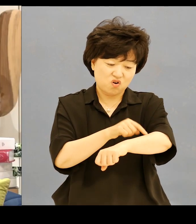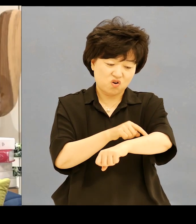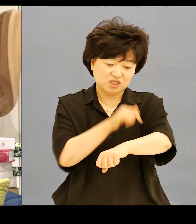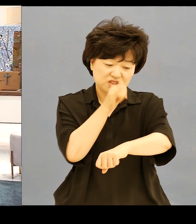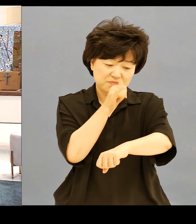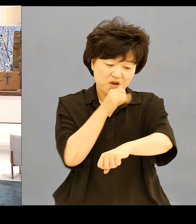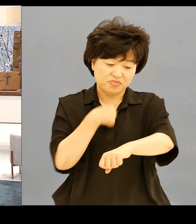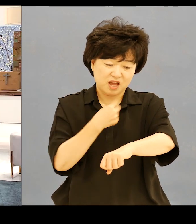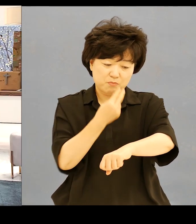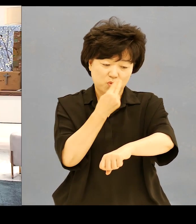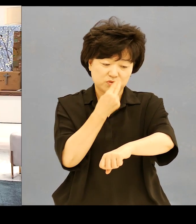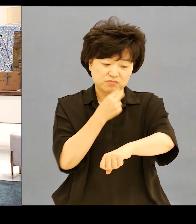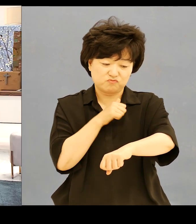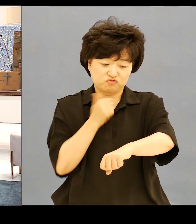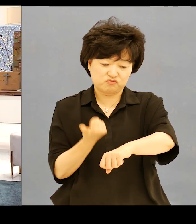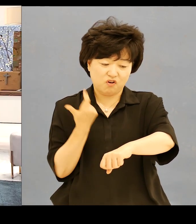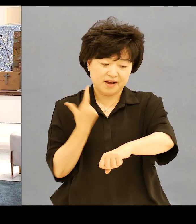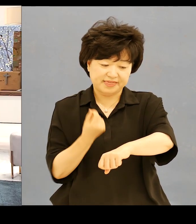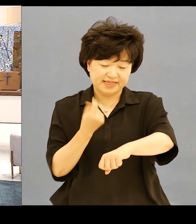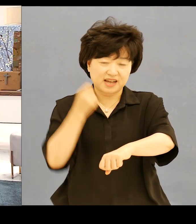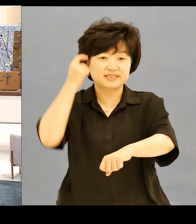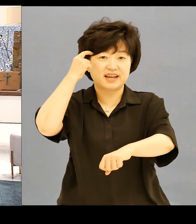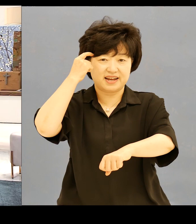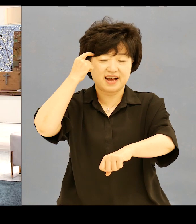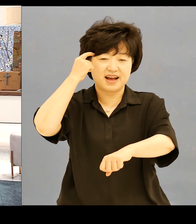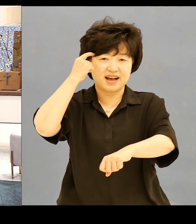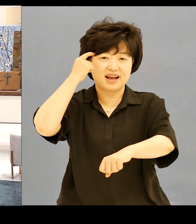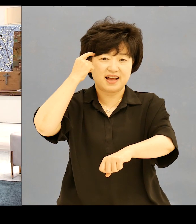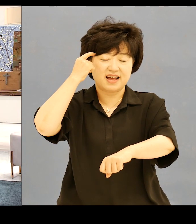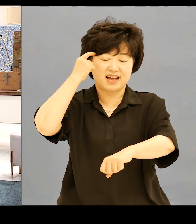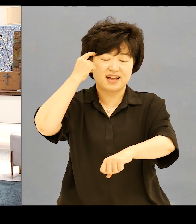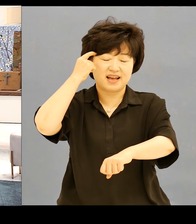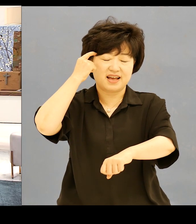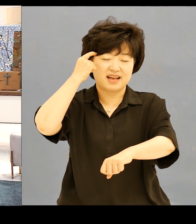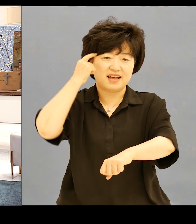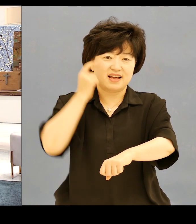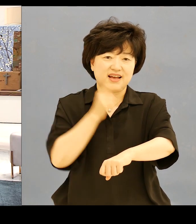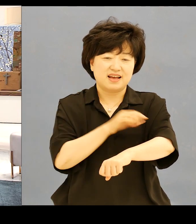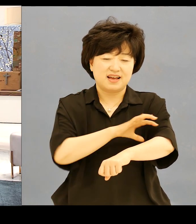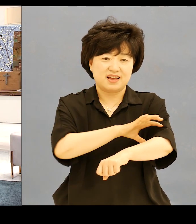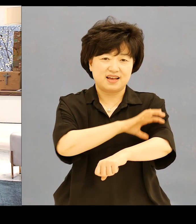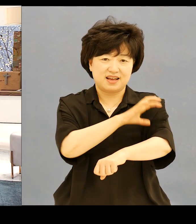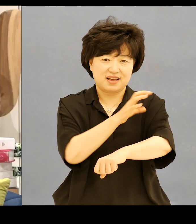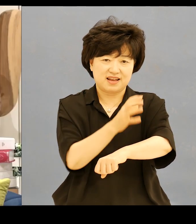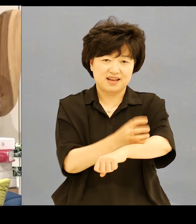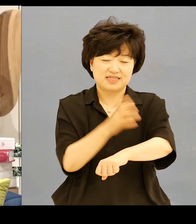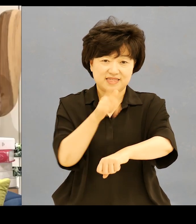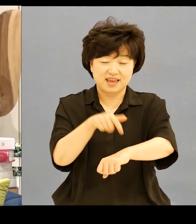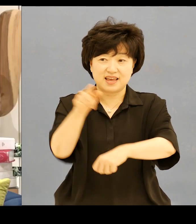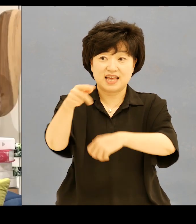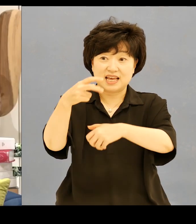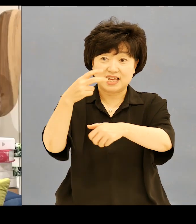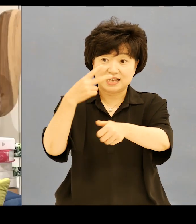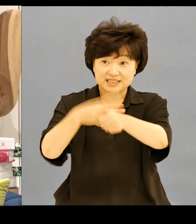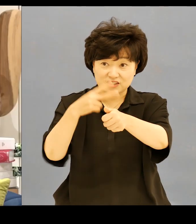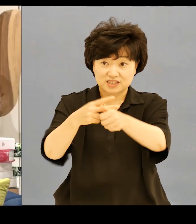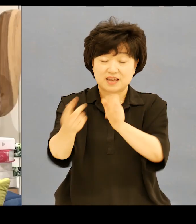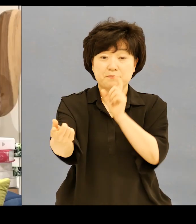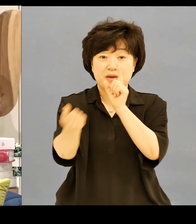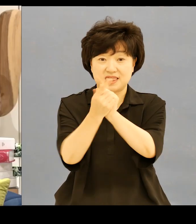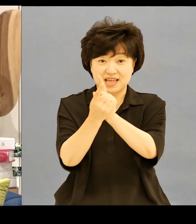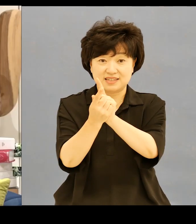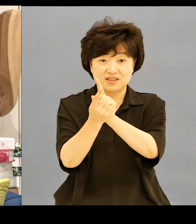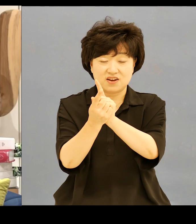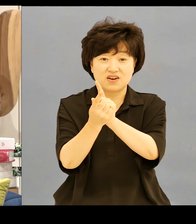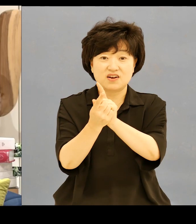목숨도 위험하고 그런 순간이었었거든요. 한계가 왔던 순간. 한계가 왔던 순간이었는데 그때 딱 이제 그분을